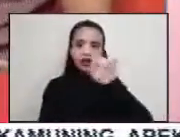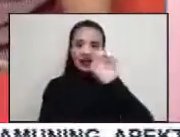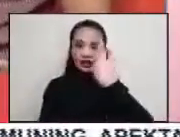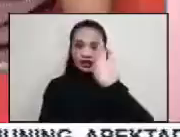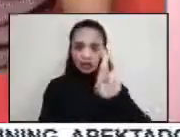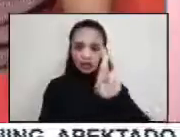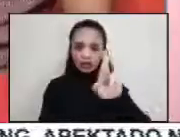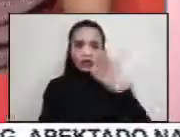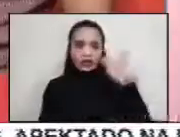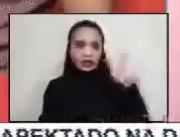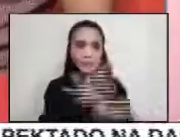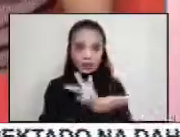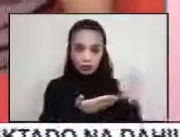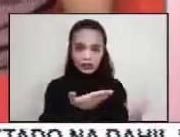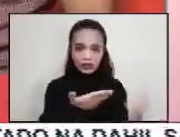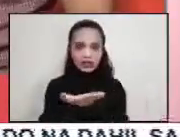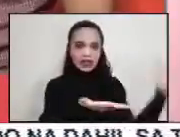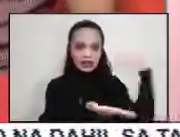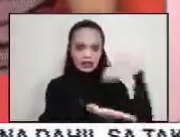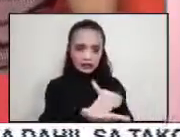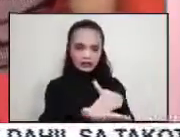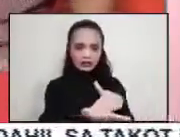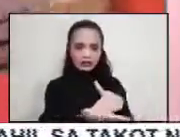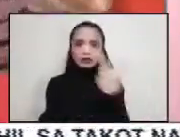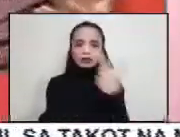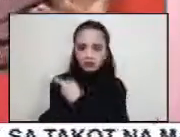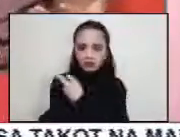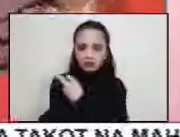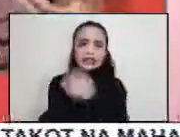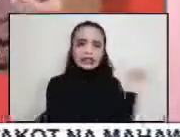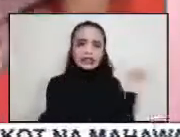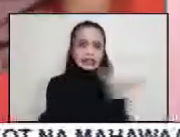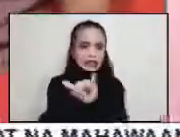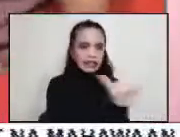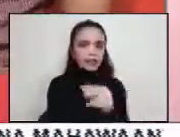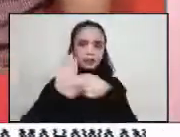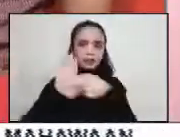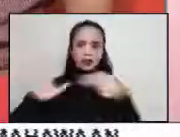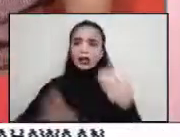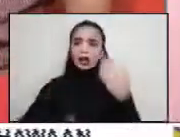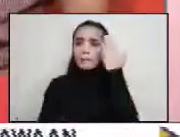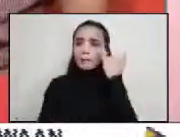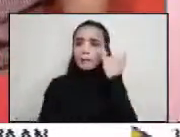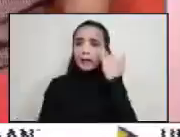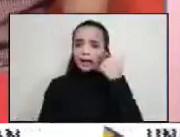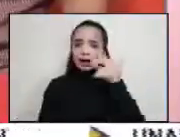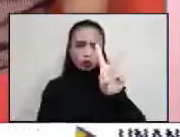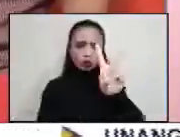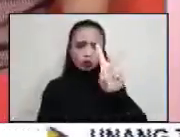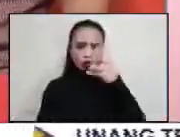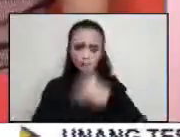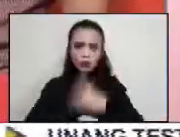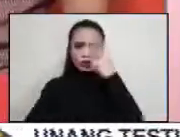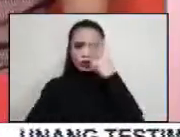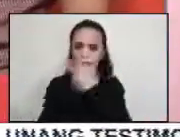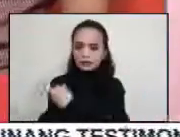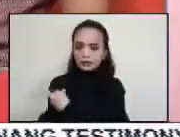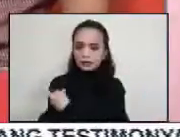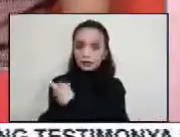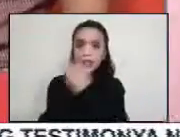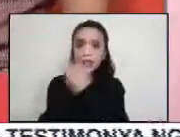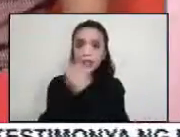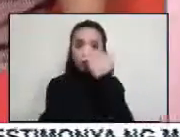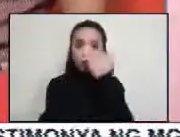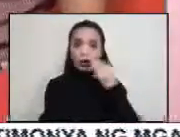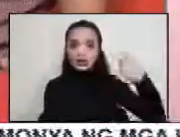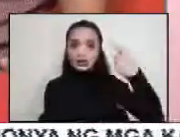DOH at ng Department of Foreign Affairs. And we are also encouraging the passengers to please reach out to authorities for a comprehensive